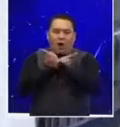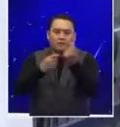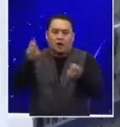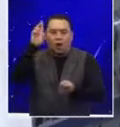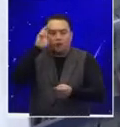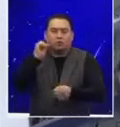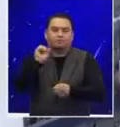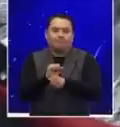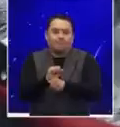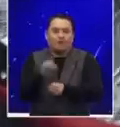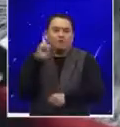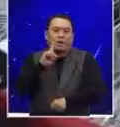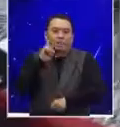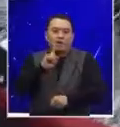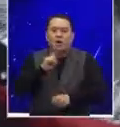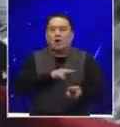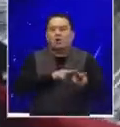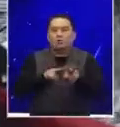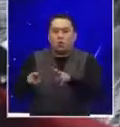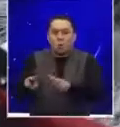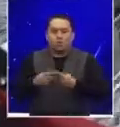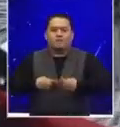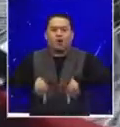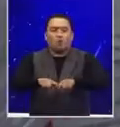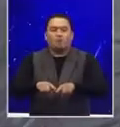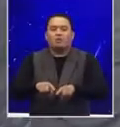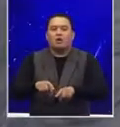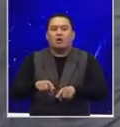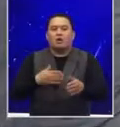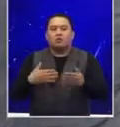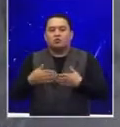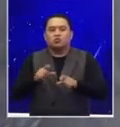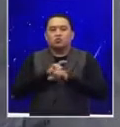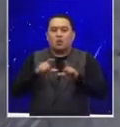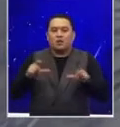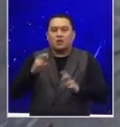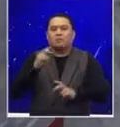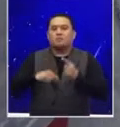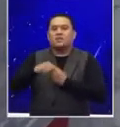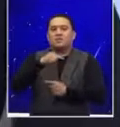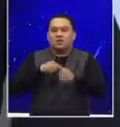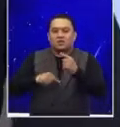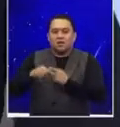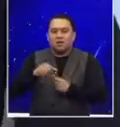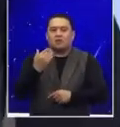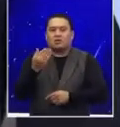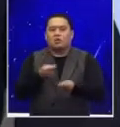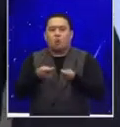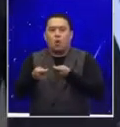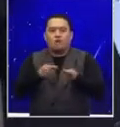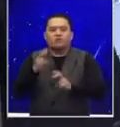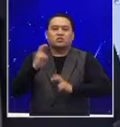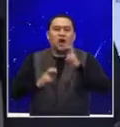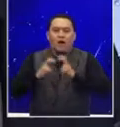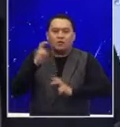стране моратория на профилактический контроль и надзор с посещением в отношении субъектов предпринимательства. По словам руководителя